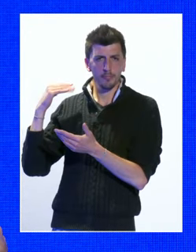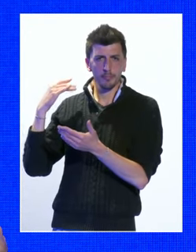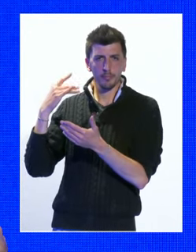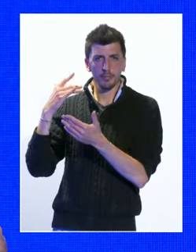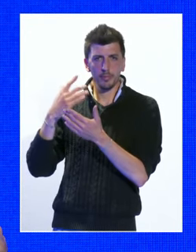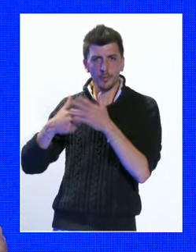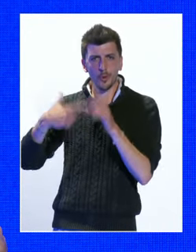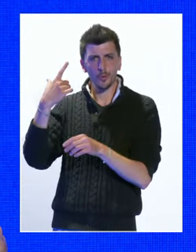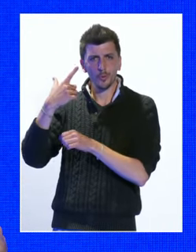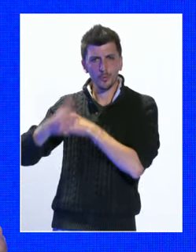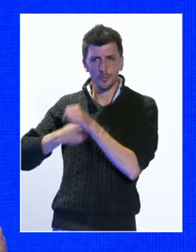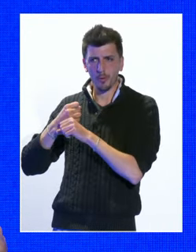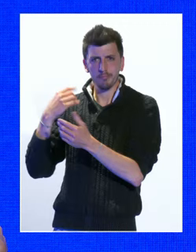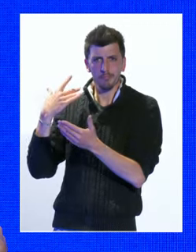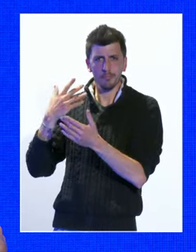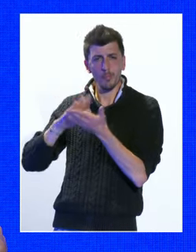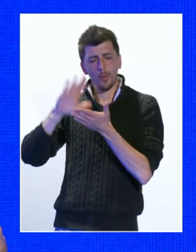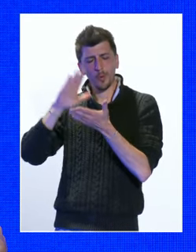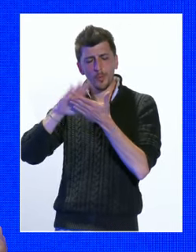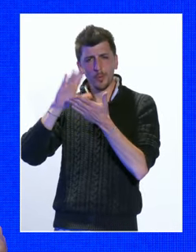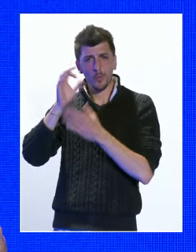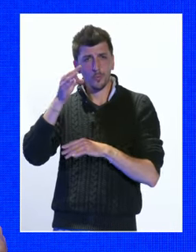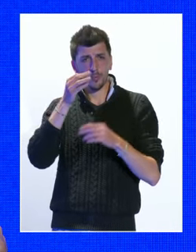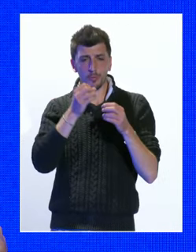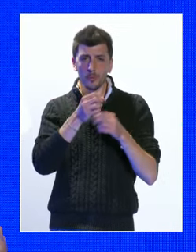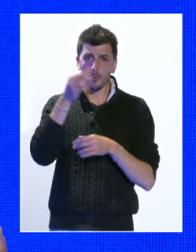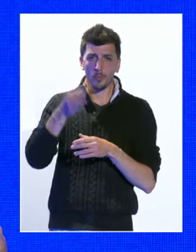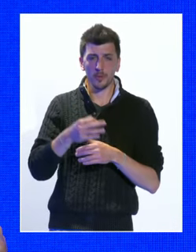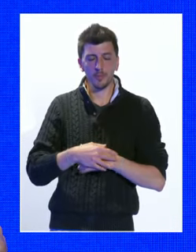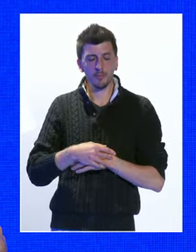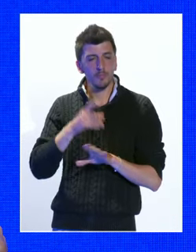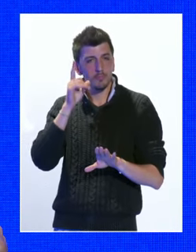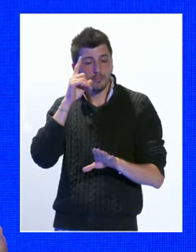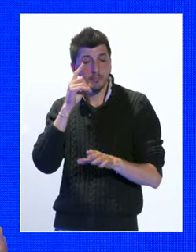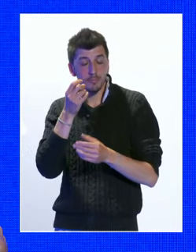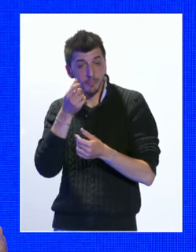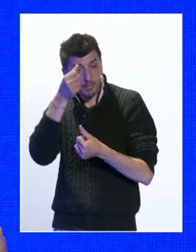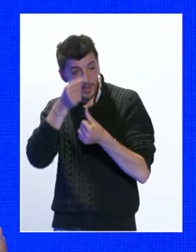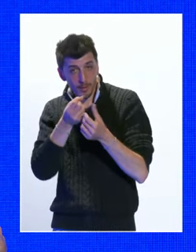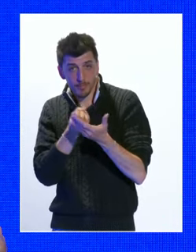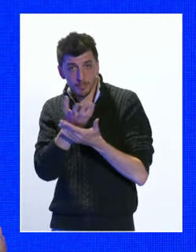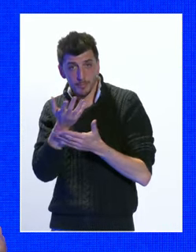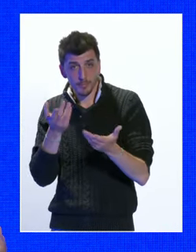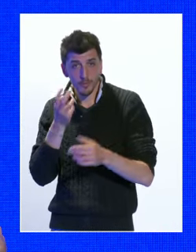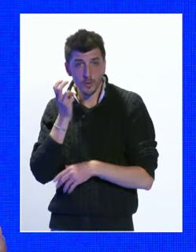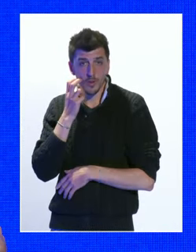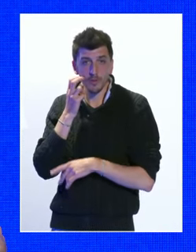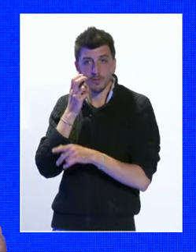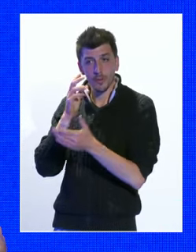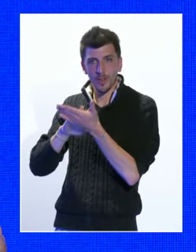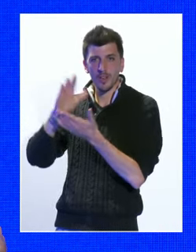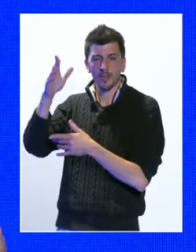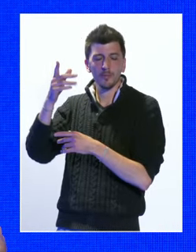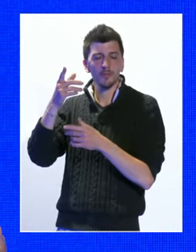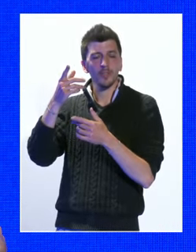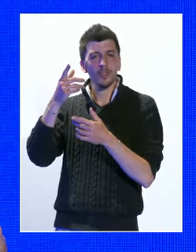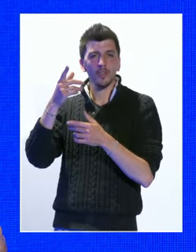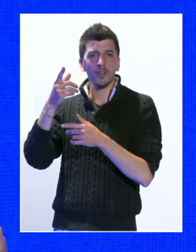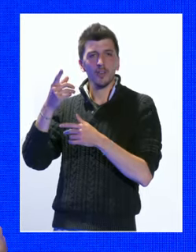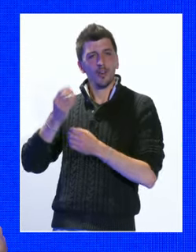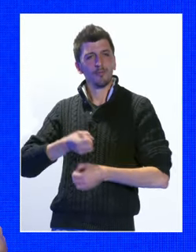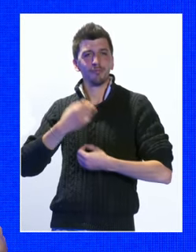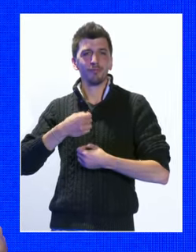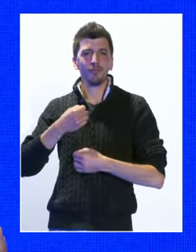des dernières 12 années. Parce que je rappelle que François Hollande l'avait promise dans la fameuse énumération, vous savez,